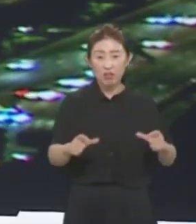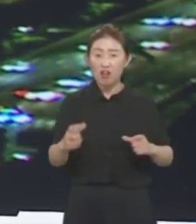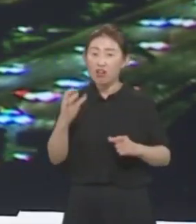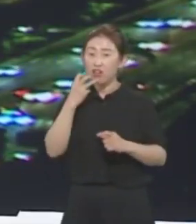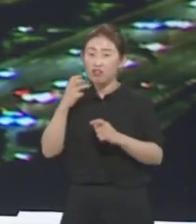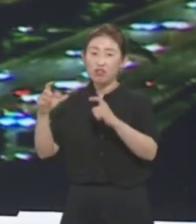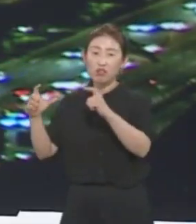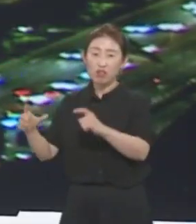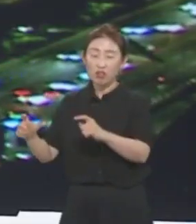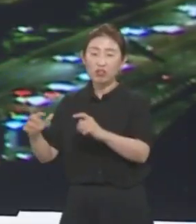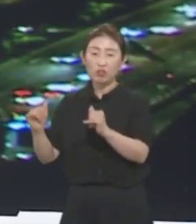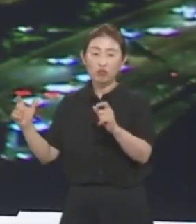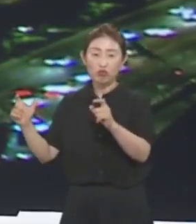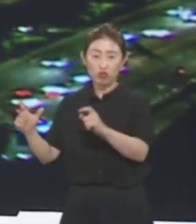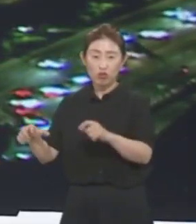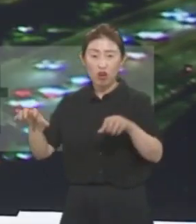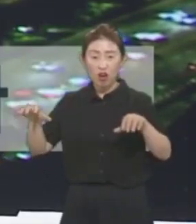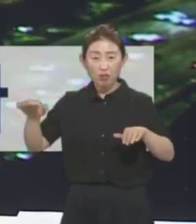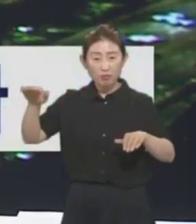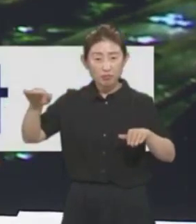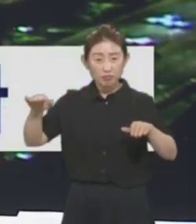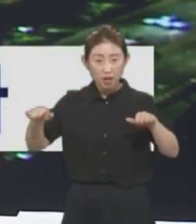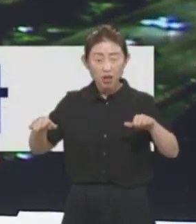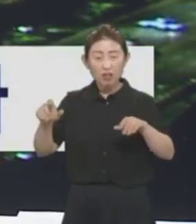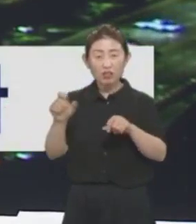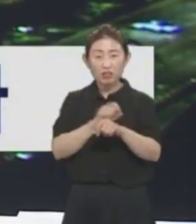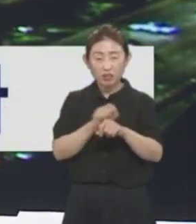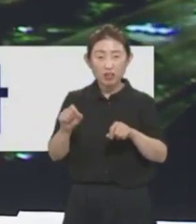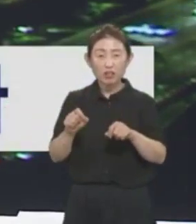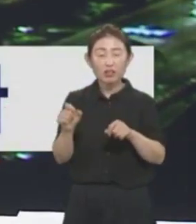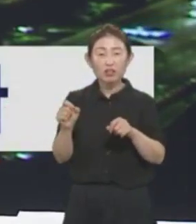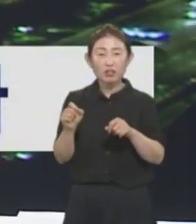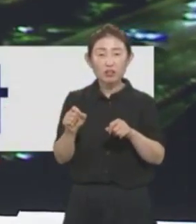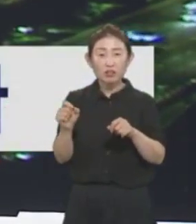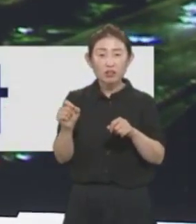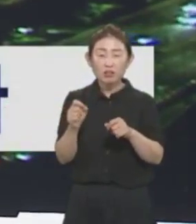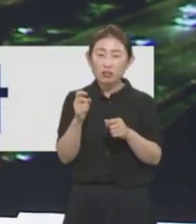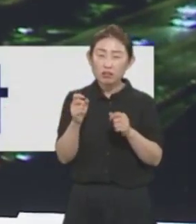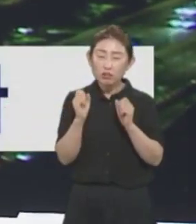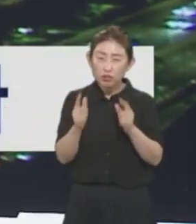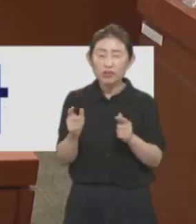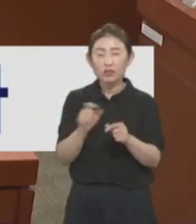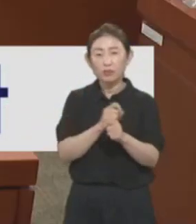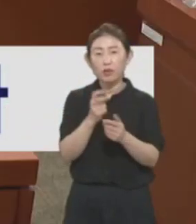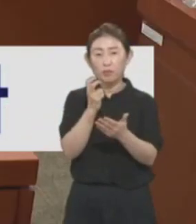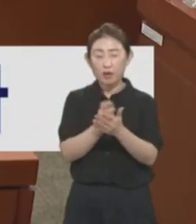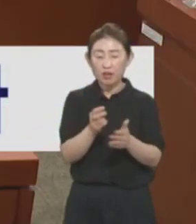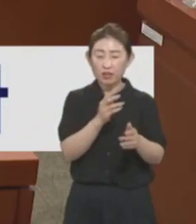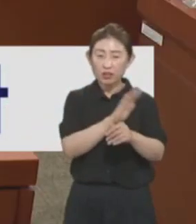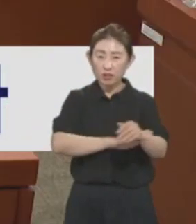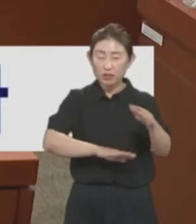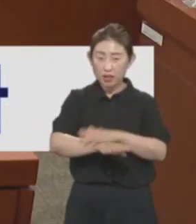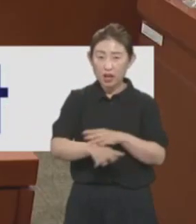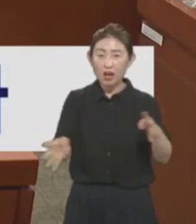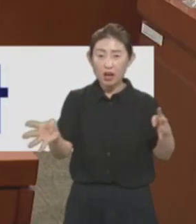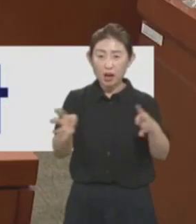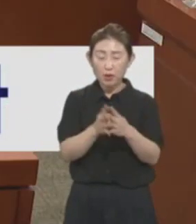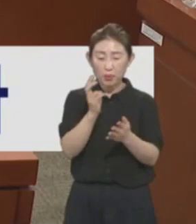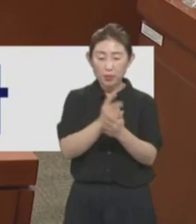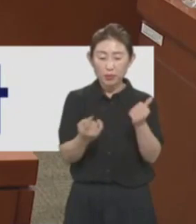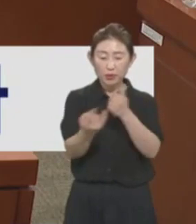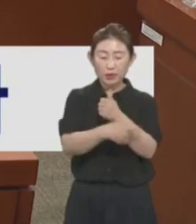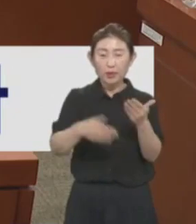비수도권과 인구가 줄어드는 수도권에 기회발전특구를 지정하는 특별법이 여야 합의로 국회 법사위원회를